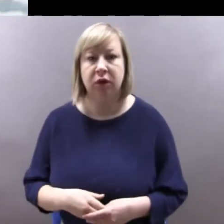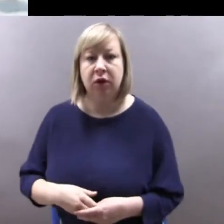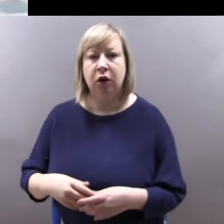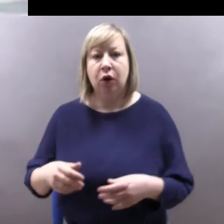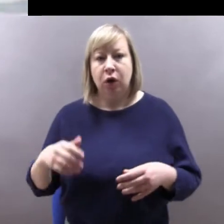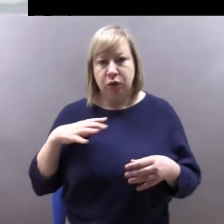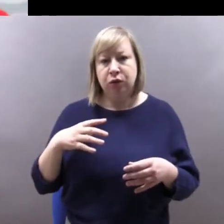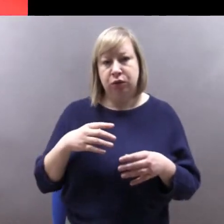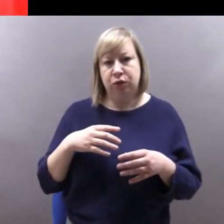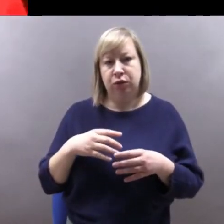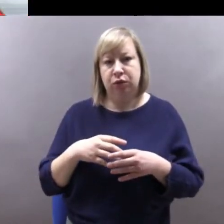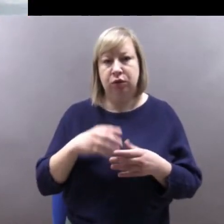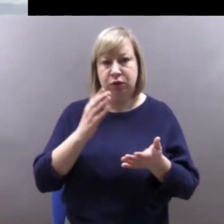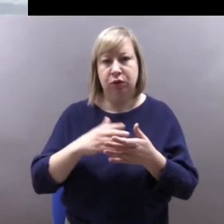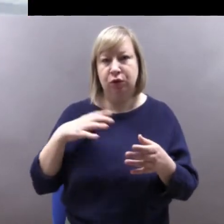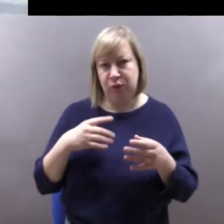o sobie, generalnie.